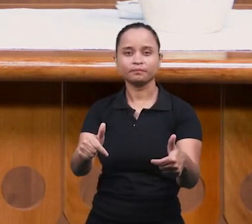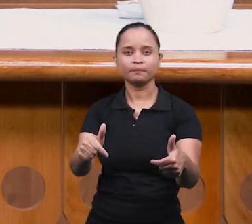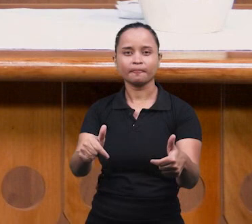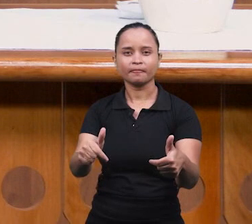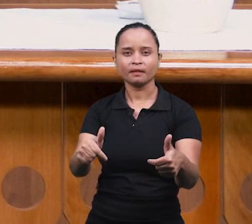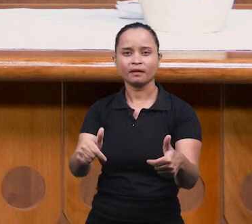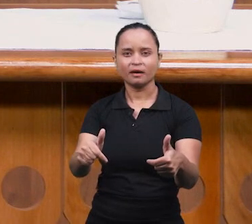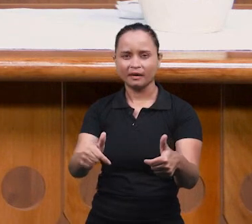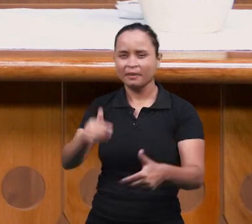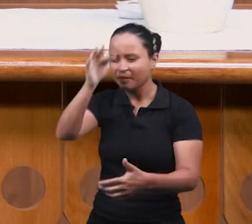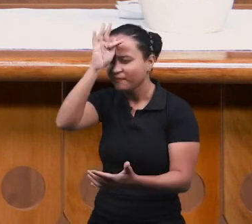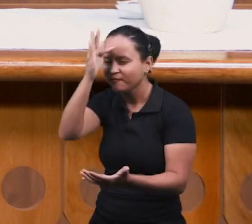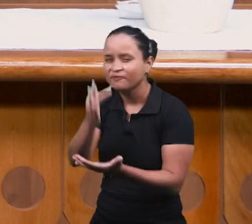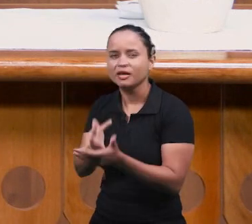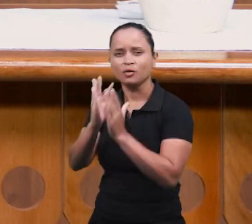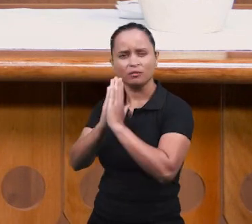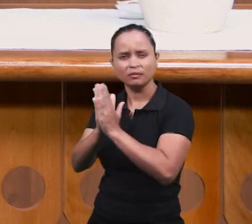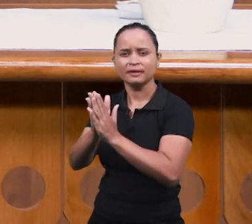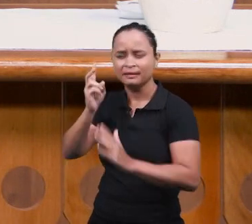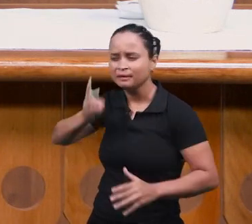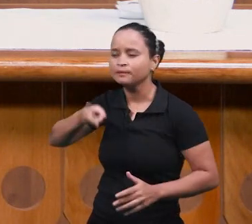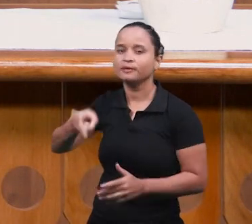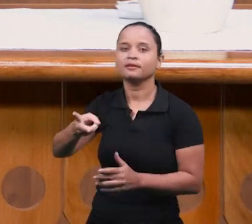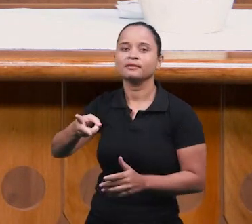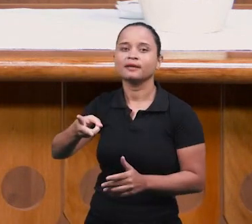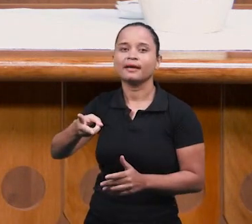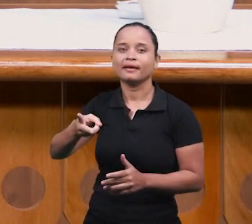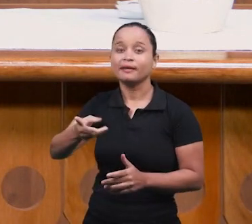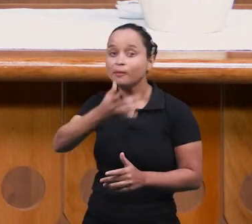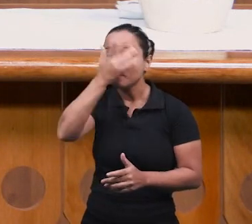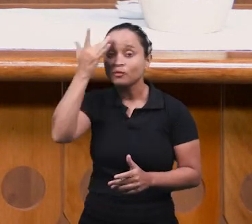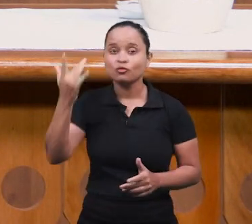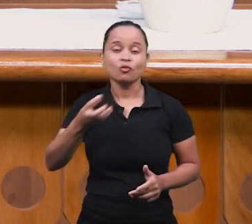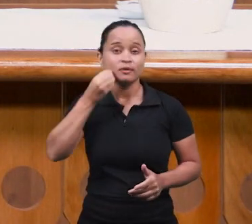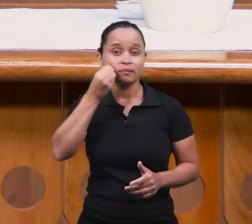tous, et qui montre à ceux qui partagent avec nous.